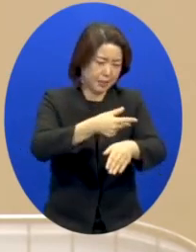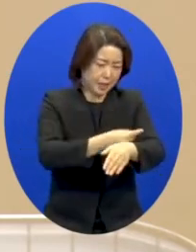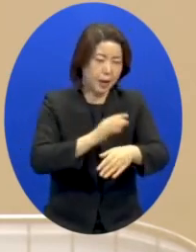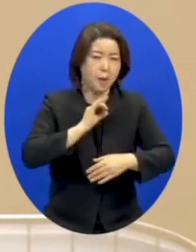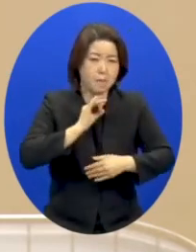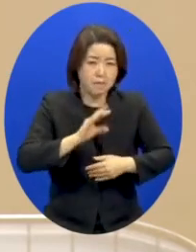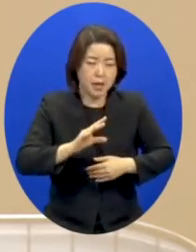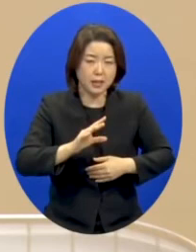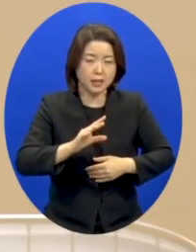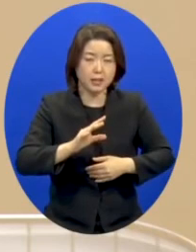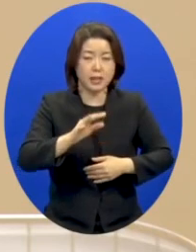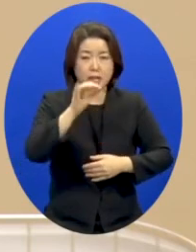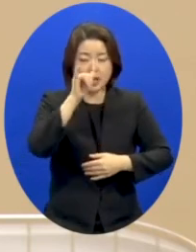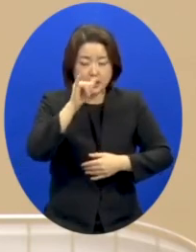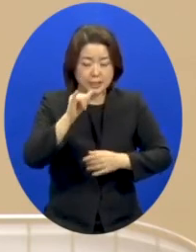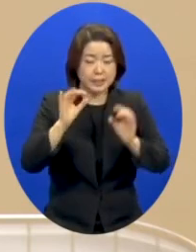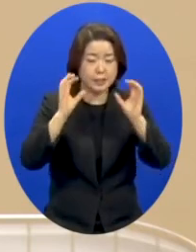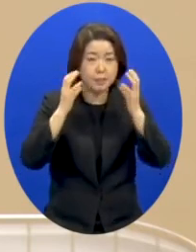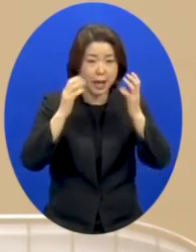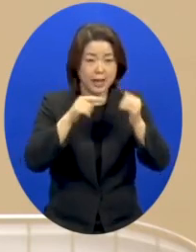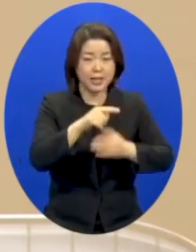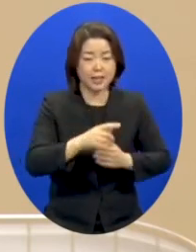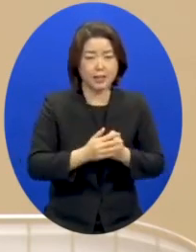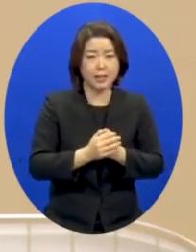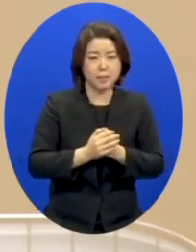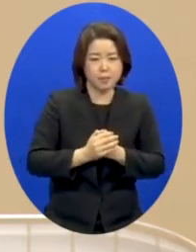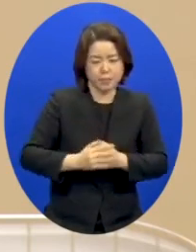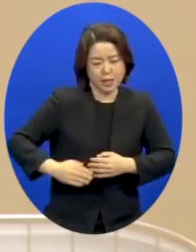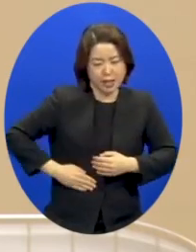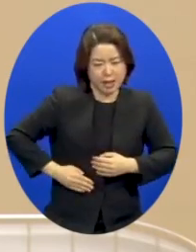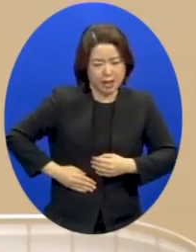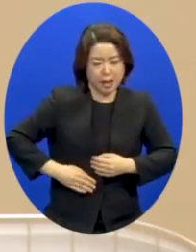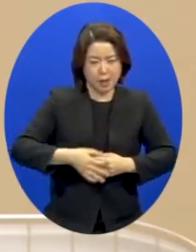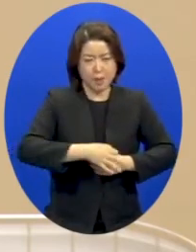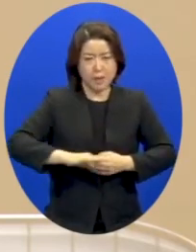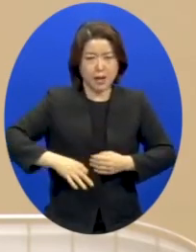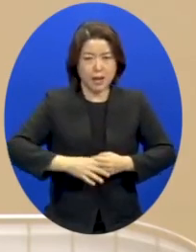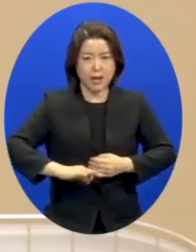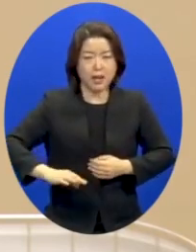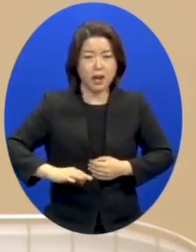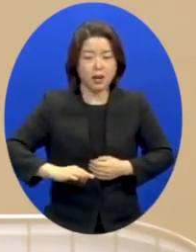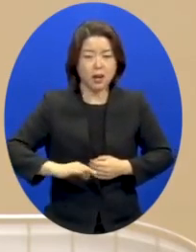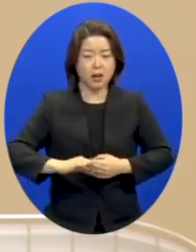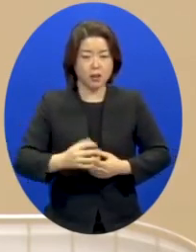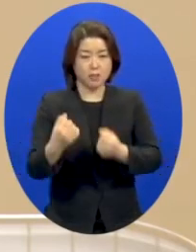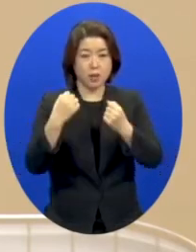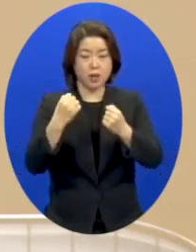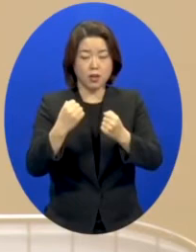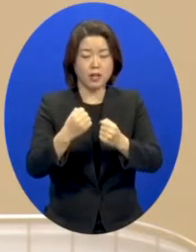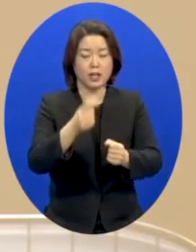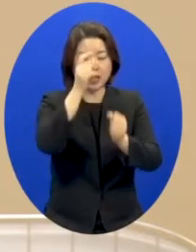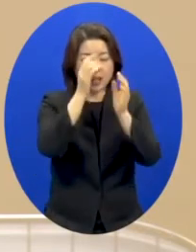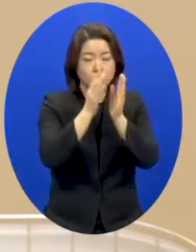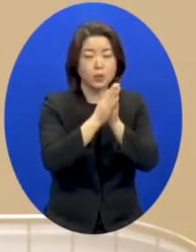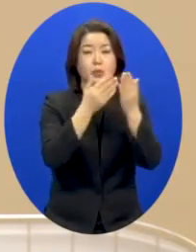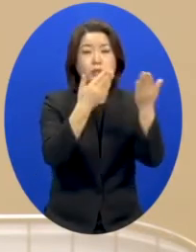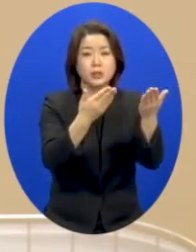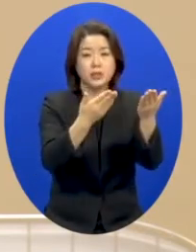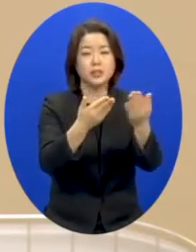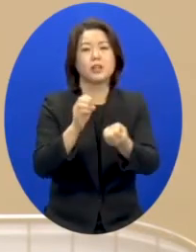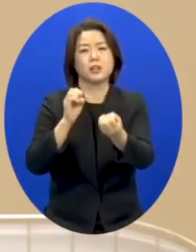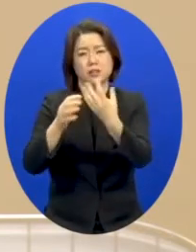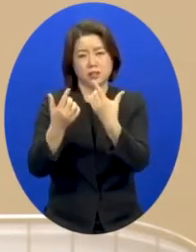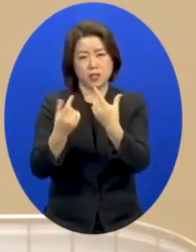유준이에게 간과 췌장에 염증이 생기지 않도록 기도했던 응답이었습니다. 그리고 지금까지 살아낸